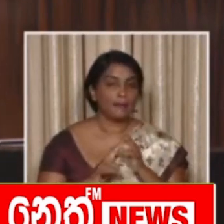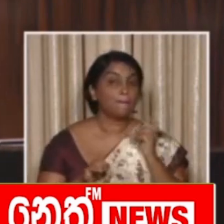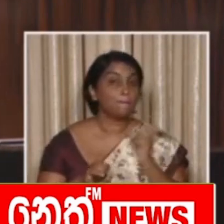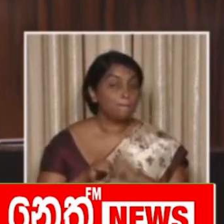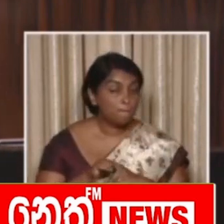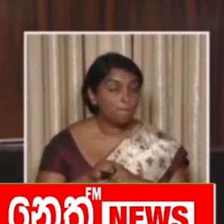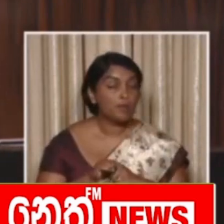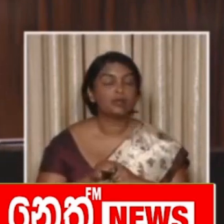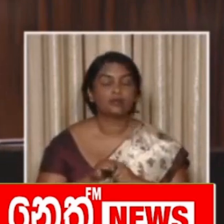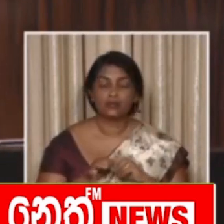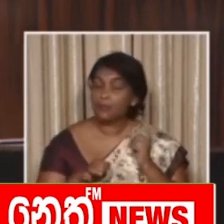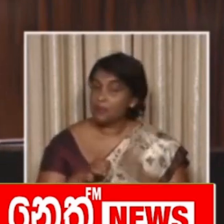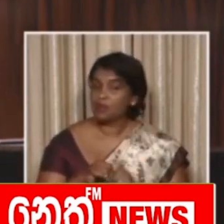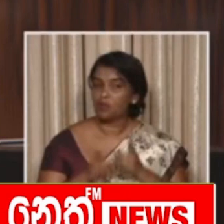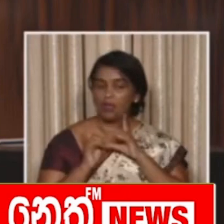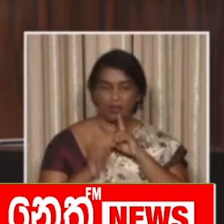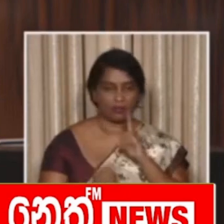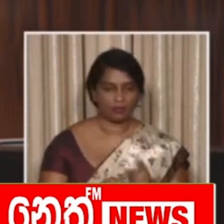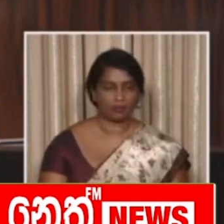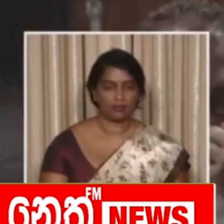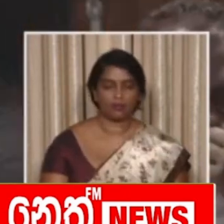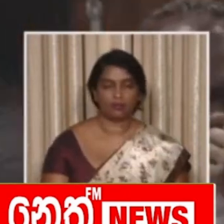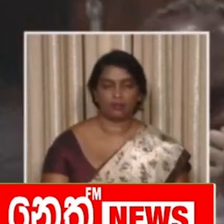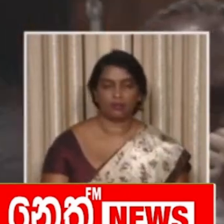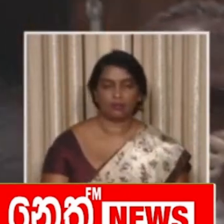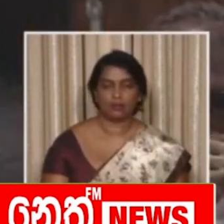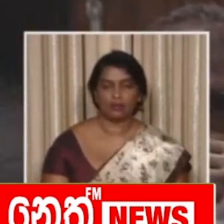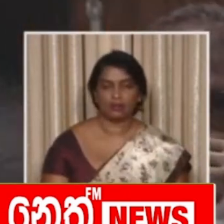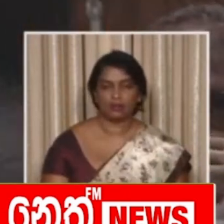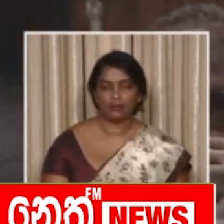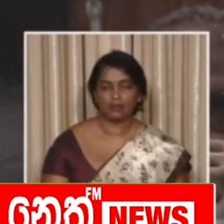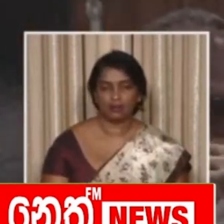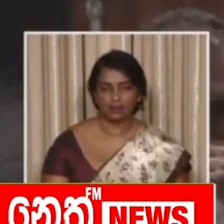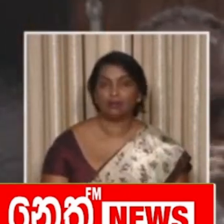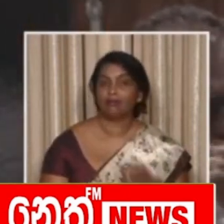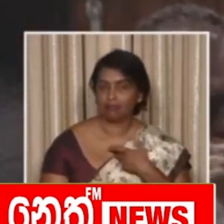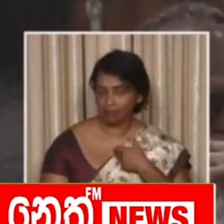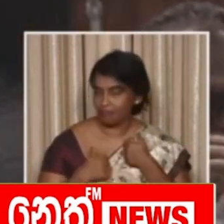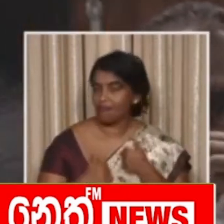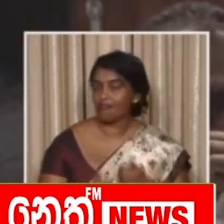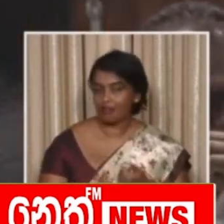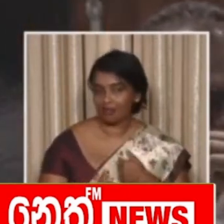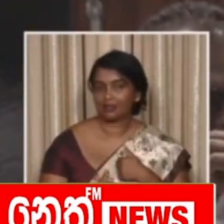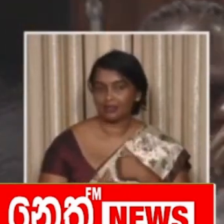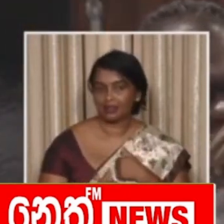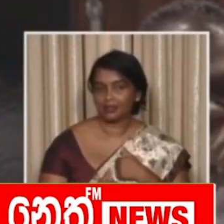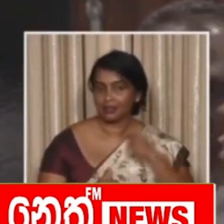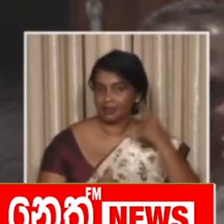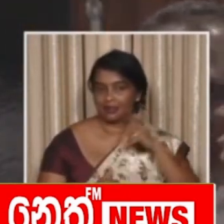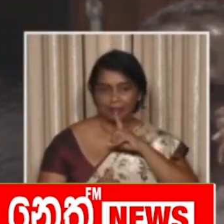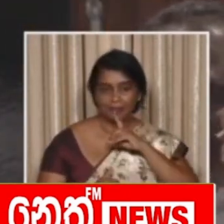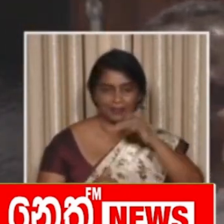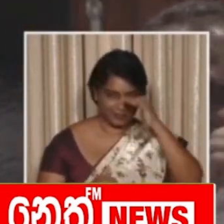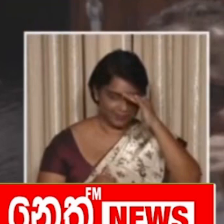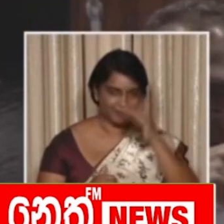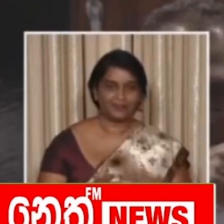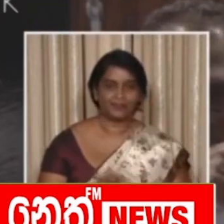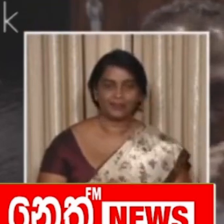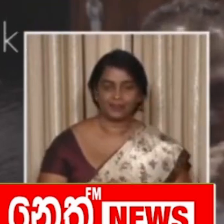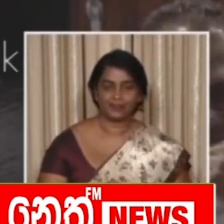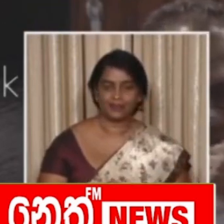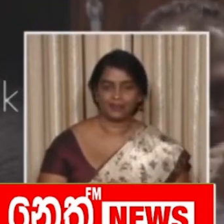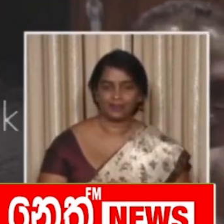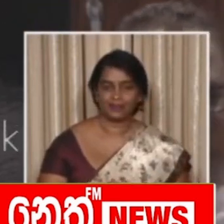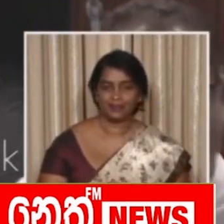ප්‍රශ්නේ විදියට ප්‍රශ්න අහන්න ඉතාම සීලාචාර විදියට තමා මම නියෝජ්‍ය කතානායකතුමනි ඔබතුමා කතාවක් පැවැත්වුවා ඉදිරිපත්